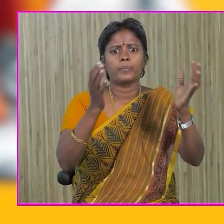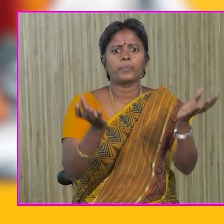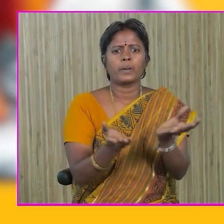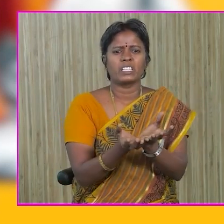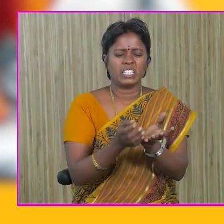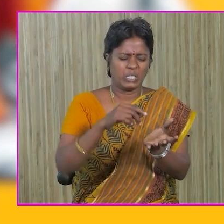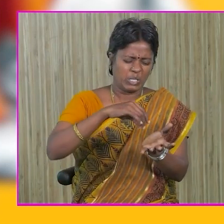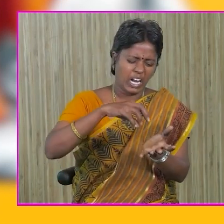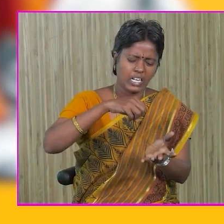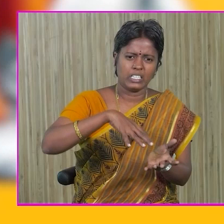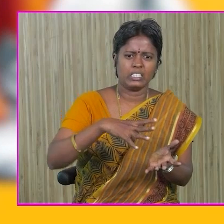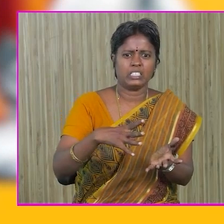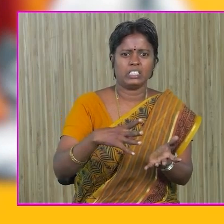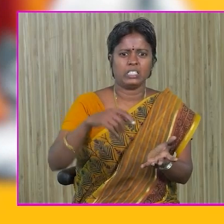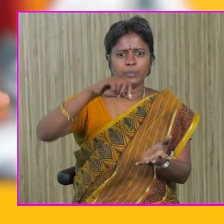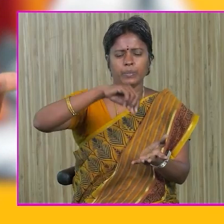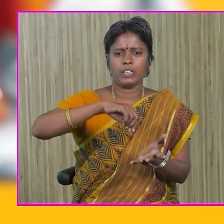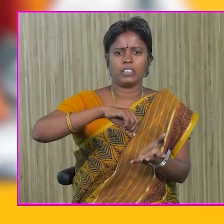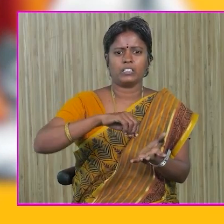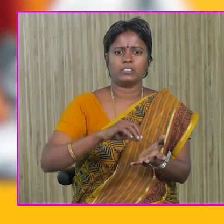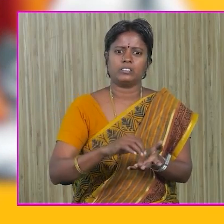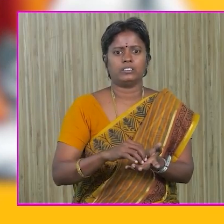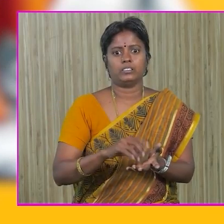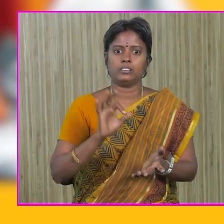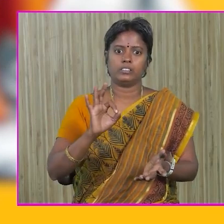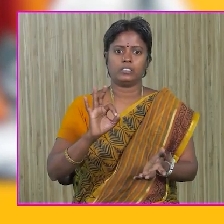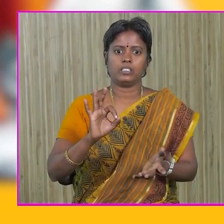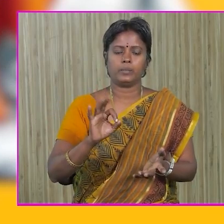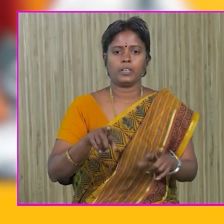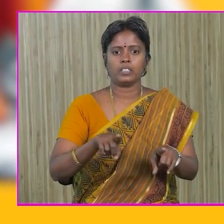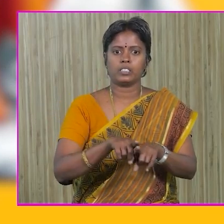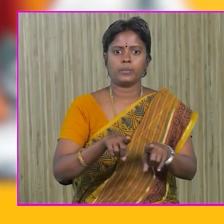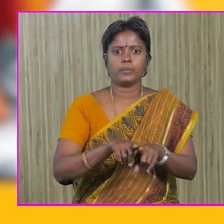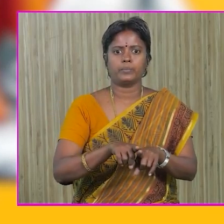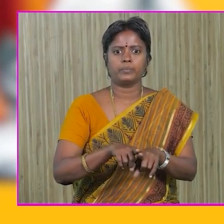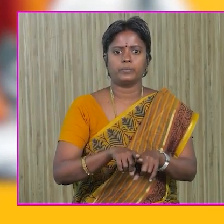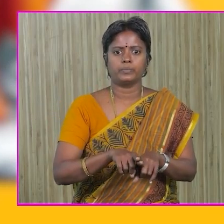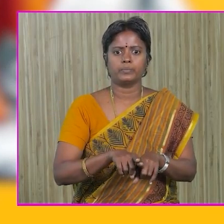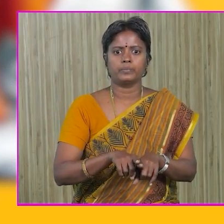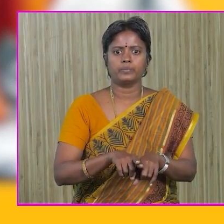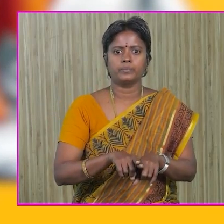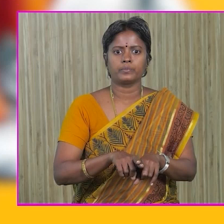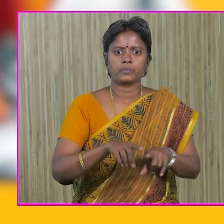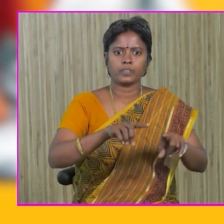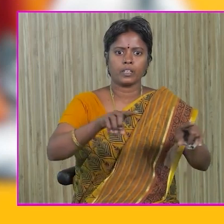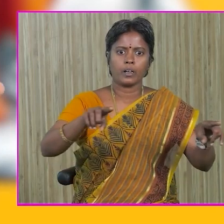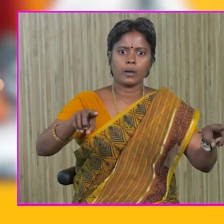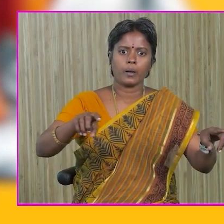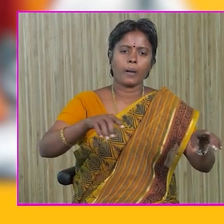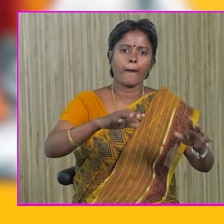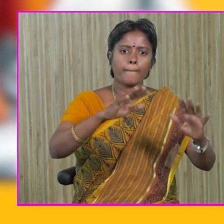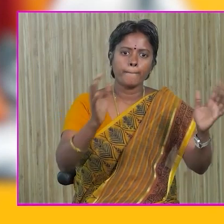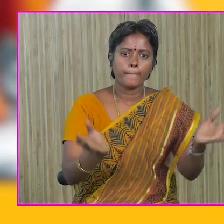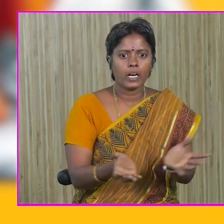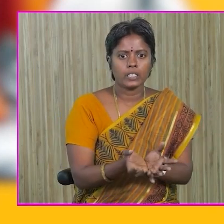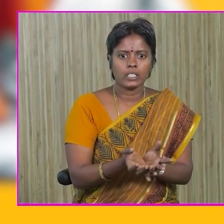செய்யப்படாத பாத்திரத்தில் ஊற்றிய நல்ல பாலுக்கு சமம். இதைத்தான் திருவள்ளுவர் மிக எளிமையாக கூறுகிறார். நல்ல பாத்திரத்தில் ஊற்றிய நல்ல பால் நன்றாக